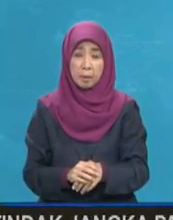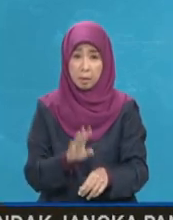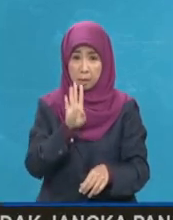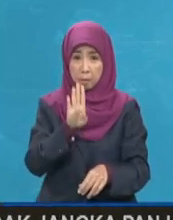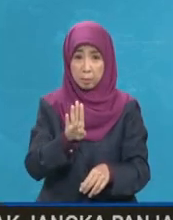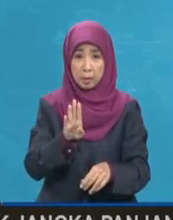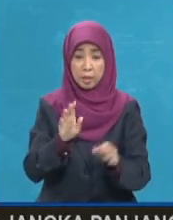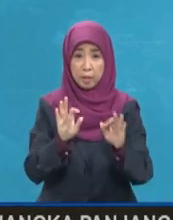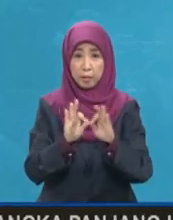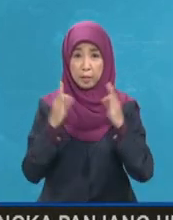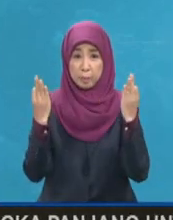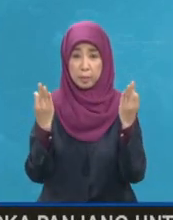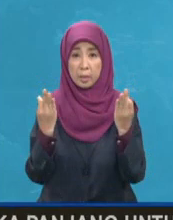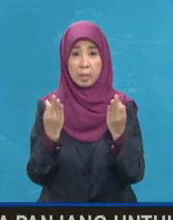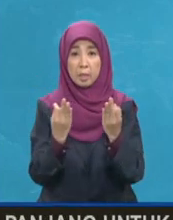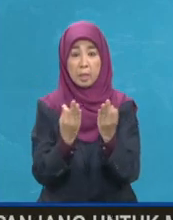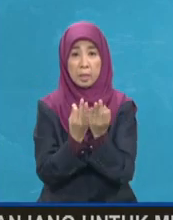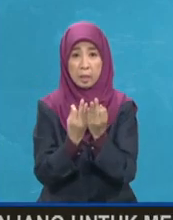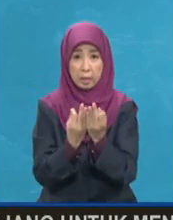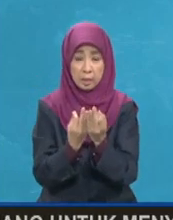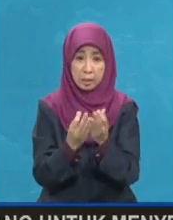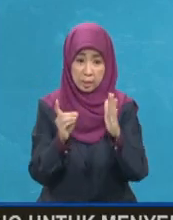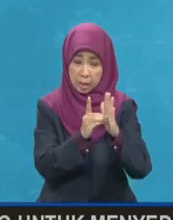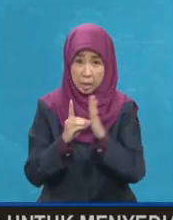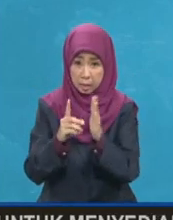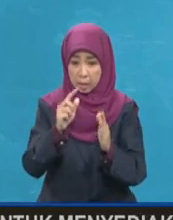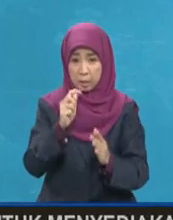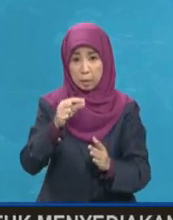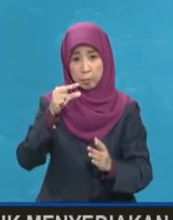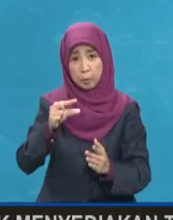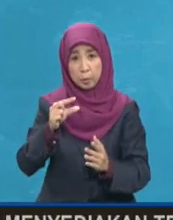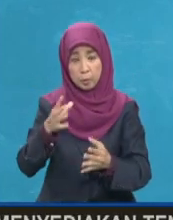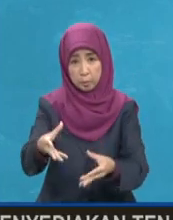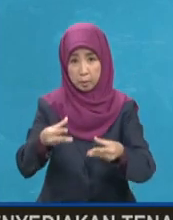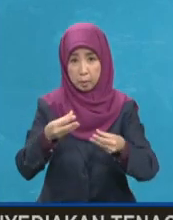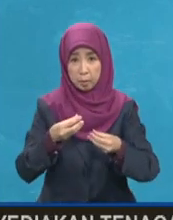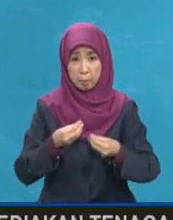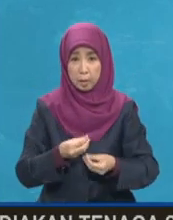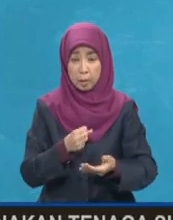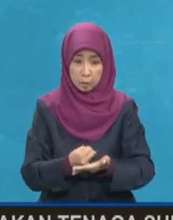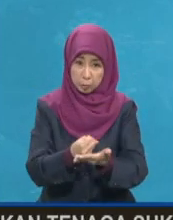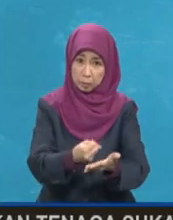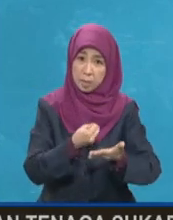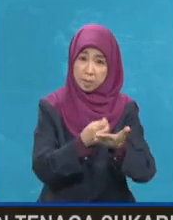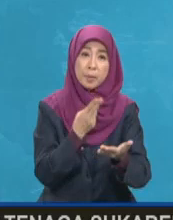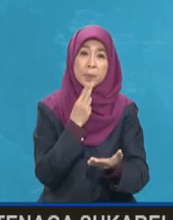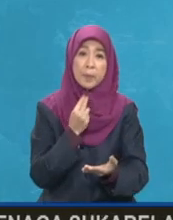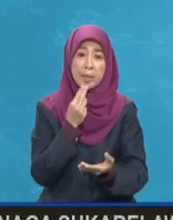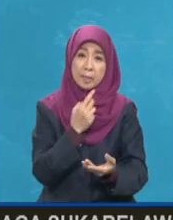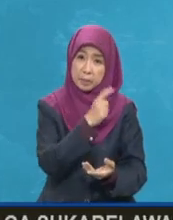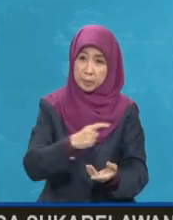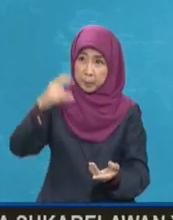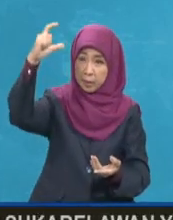ke-4 buah keluarga kurang berkemampuan di daerah temborong menerima sumbangan menerusi Project amal semanis Ramadan